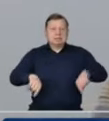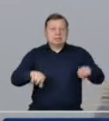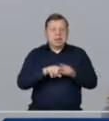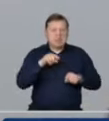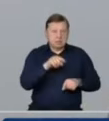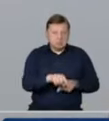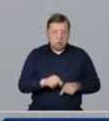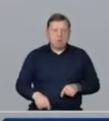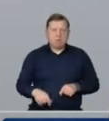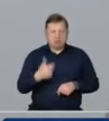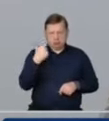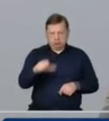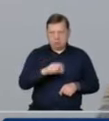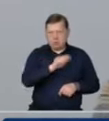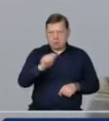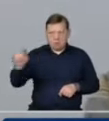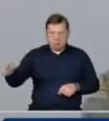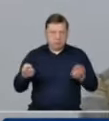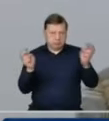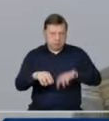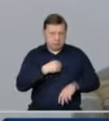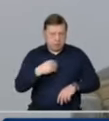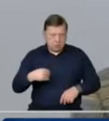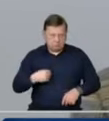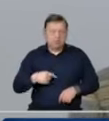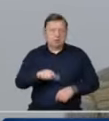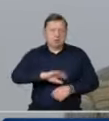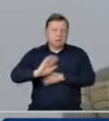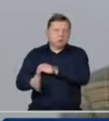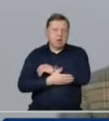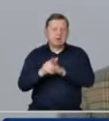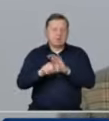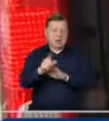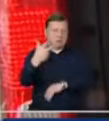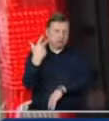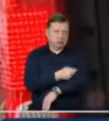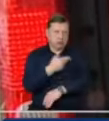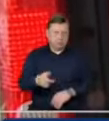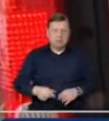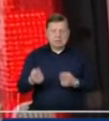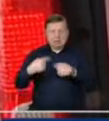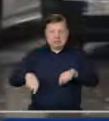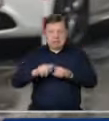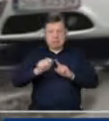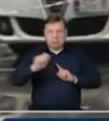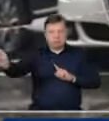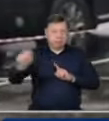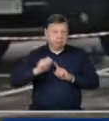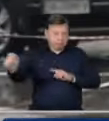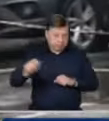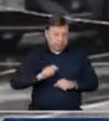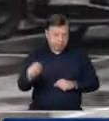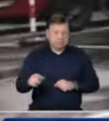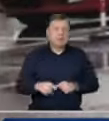których setka powstaje w całej Polsce, jest wsparcie punktów szczepień działających. Zespoły wyjazdowe dla tych, którzy nie dotrą do